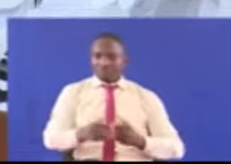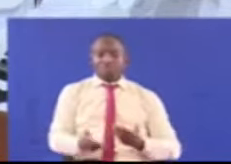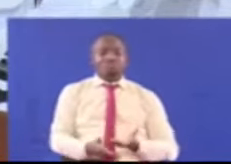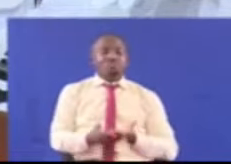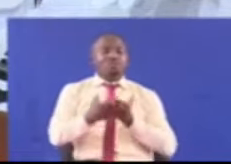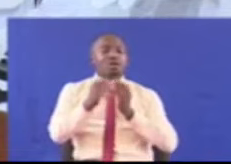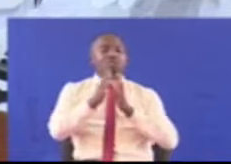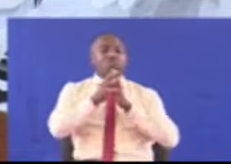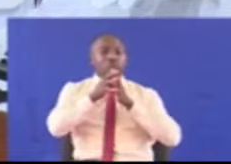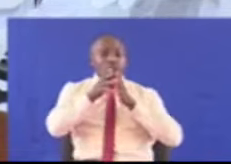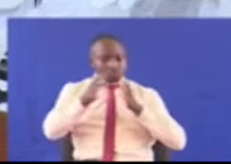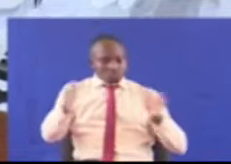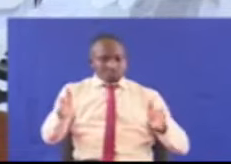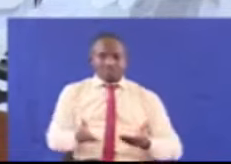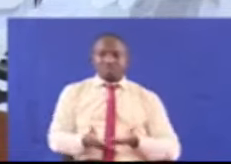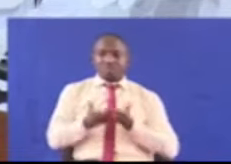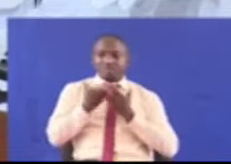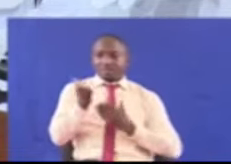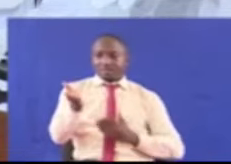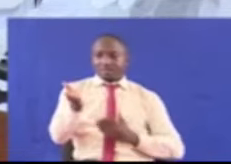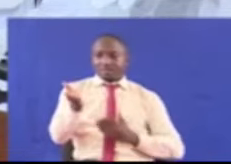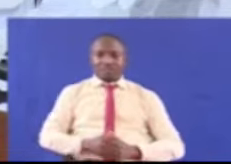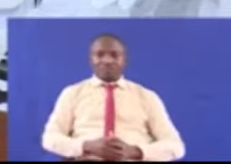Msaada mkubwa sana.